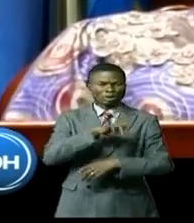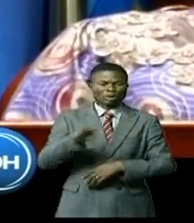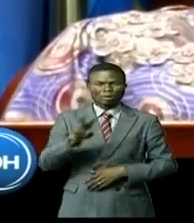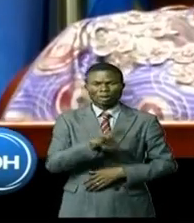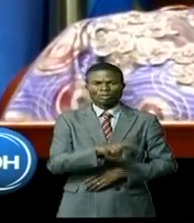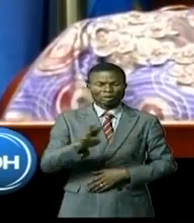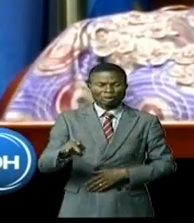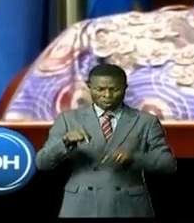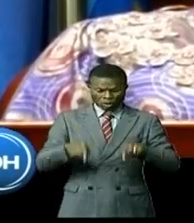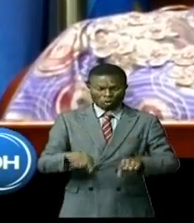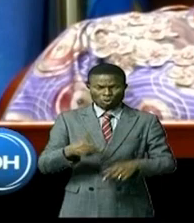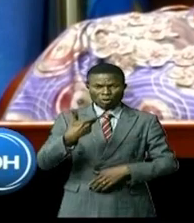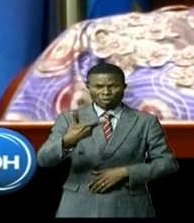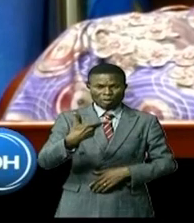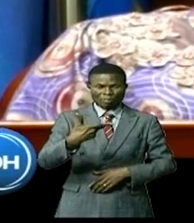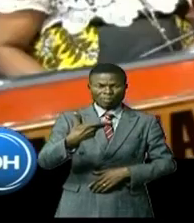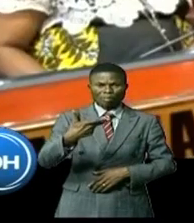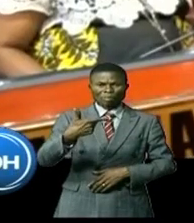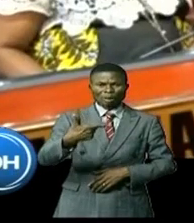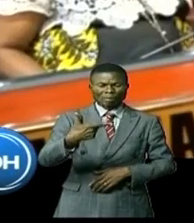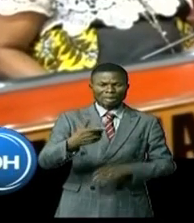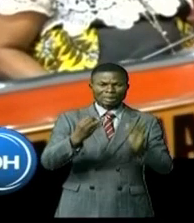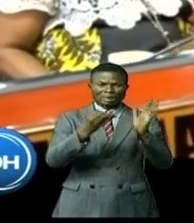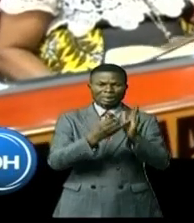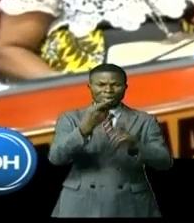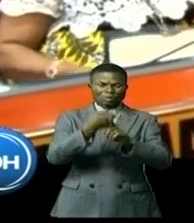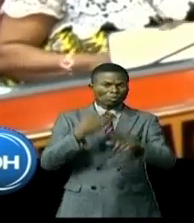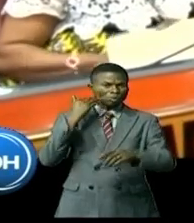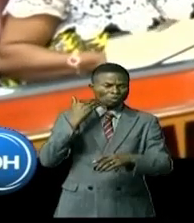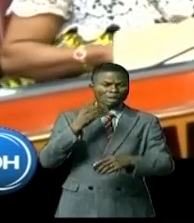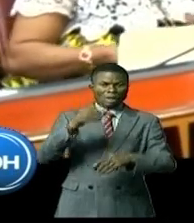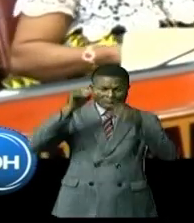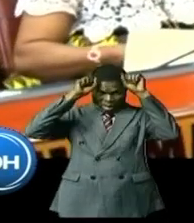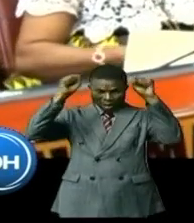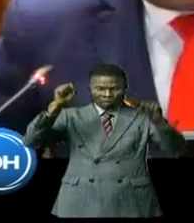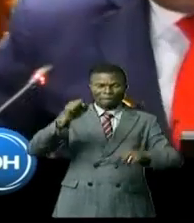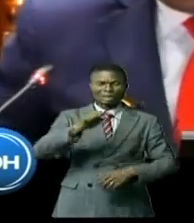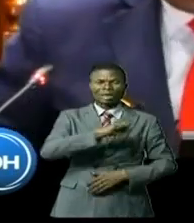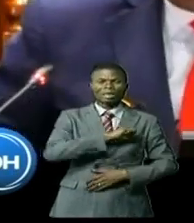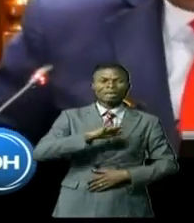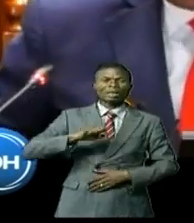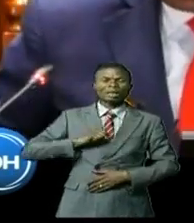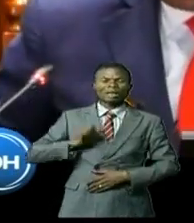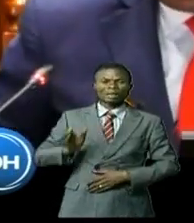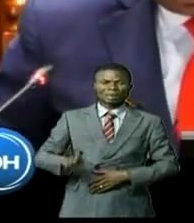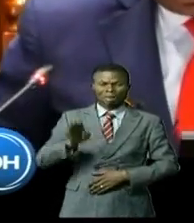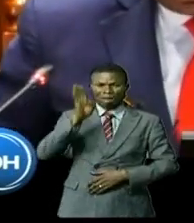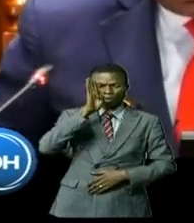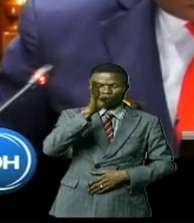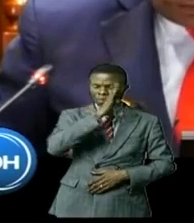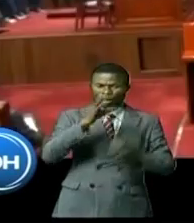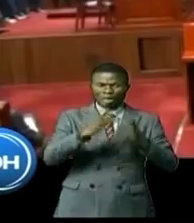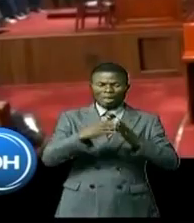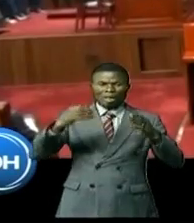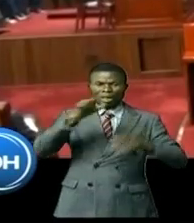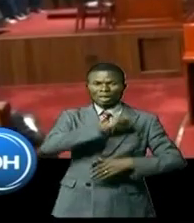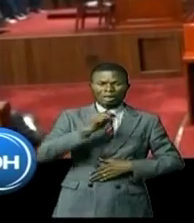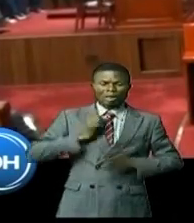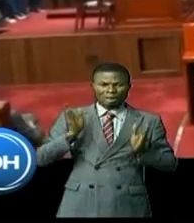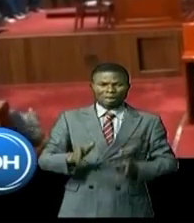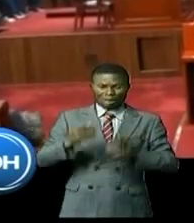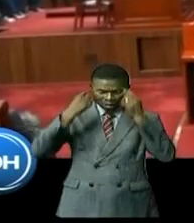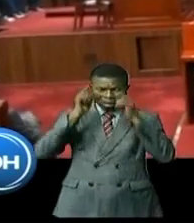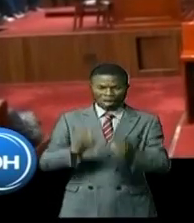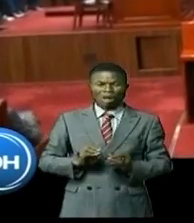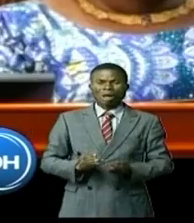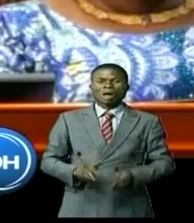Ce mardi 7 juin, le speaker de la Chambre haute du Parlement, Modeste Bahati, et les sénateurs ont décidé d'envoyer cette